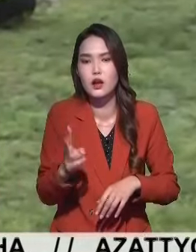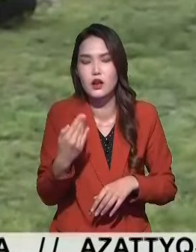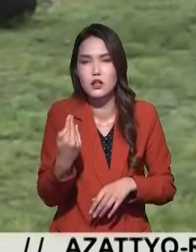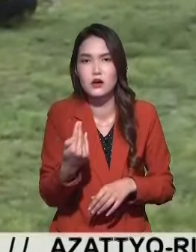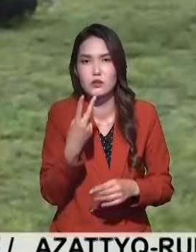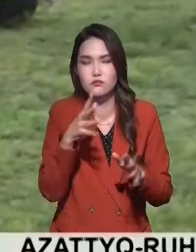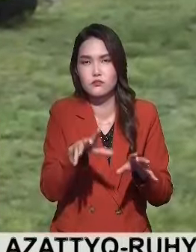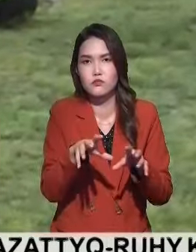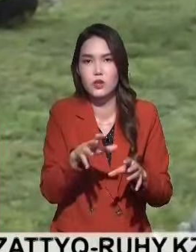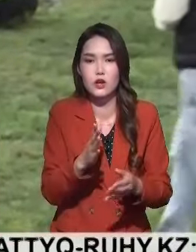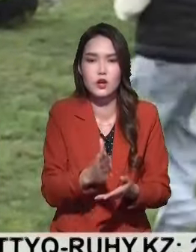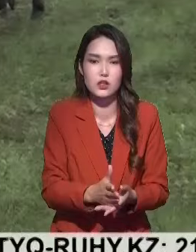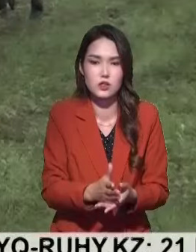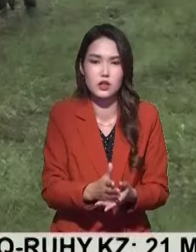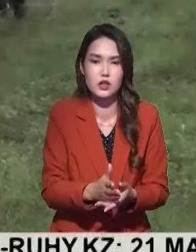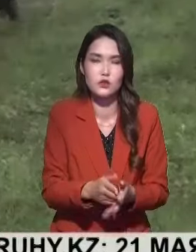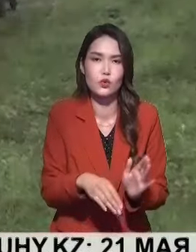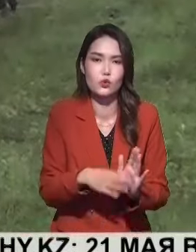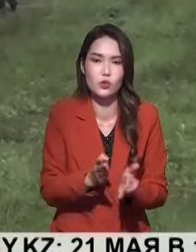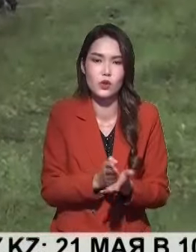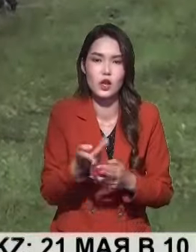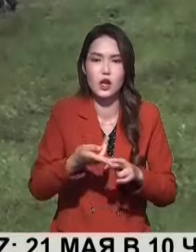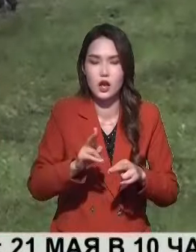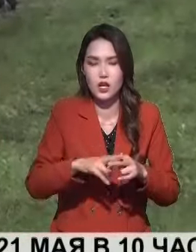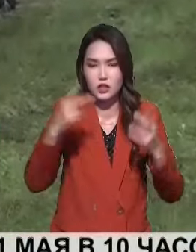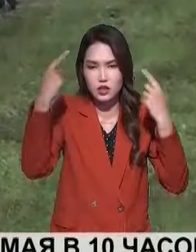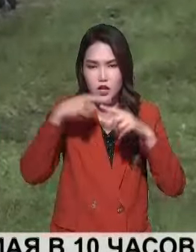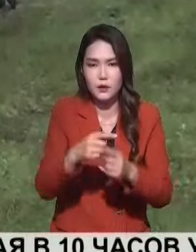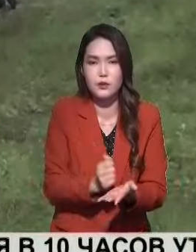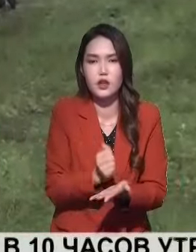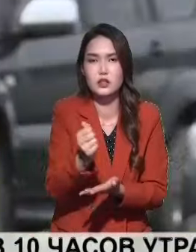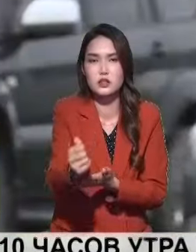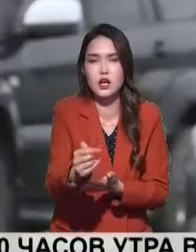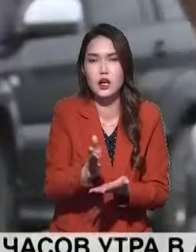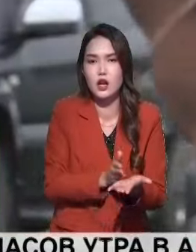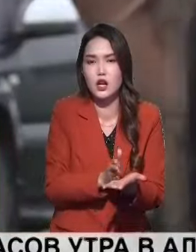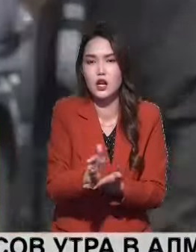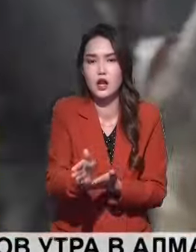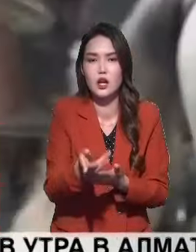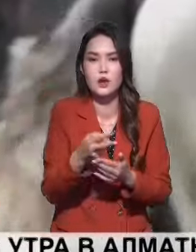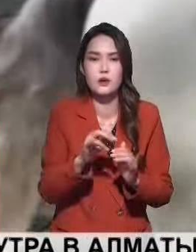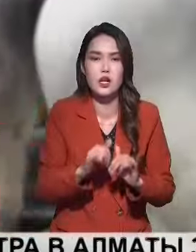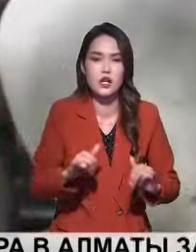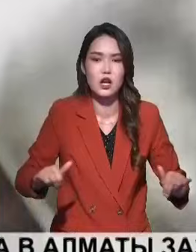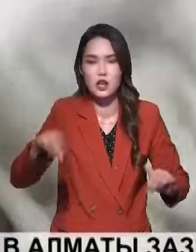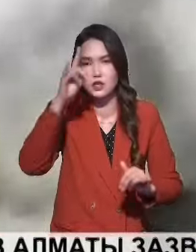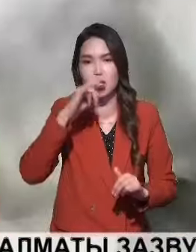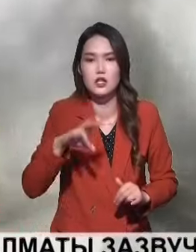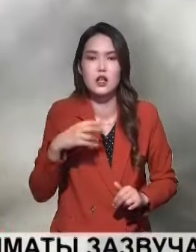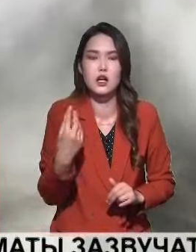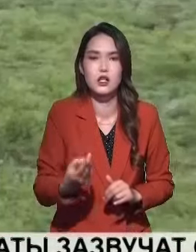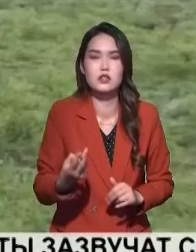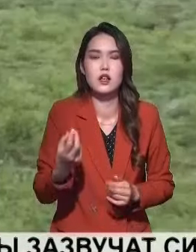снимают и лошади наездника. Этот проект направлен прежде всего на развитие казахстанских пород лошадей, показать